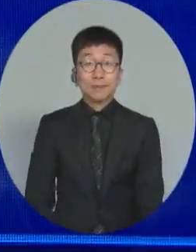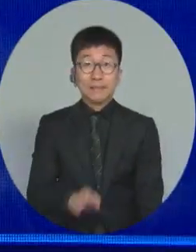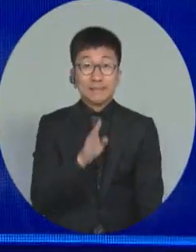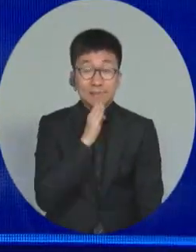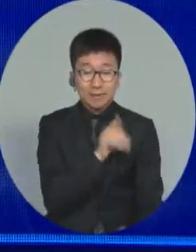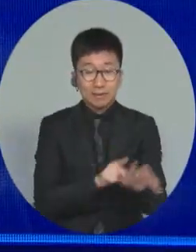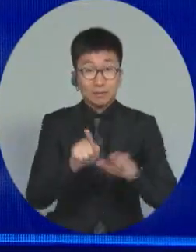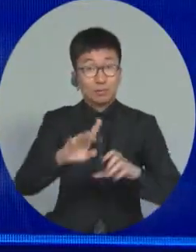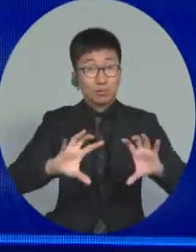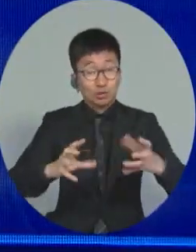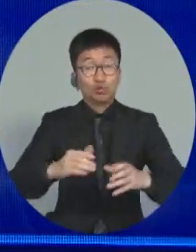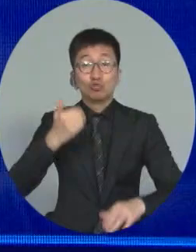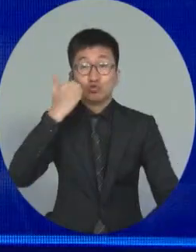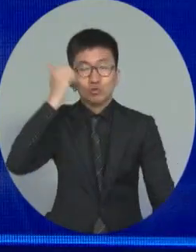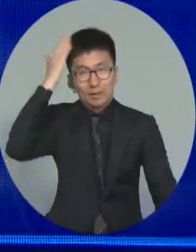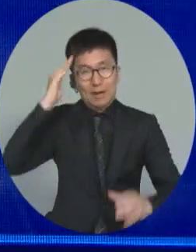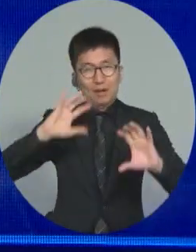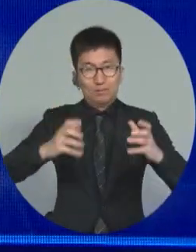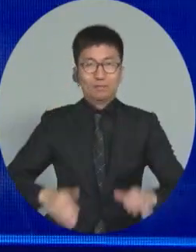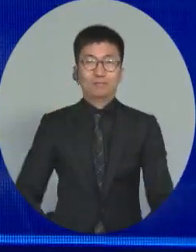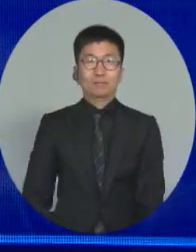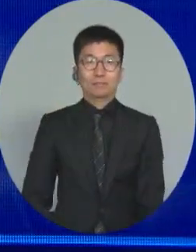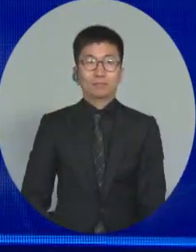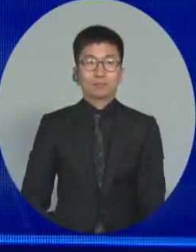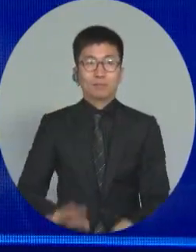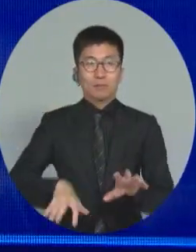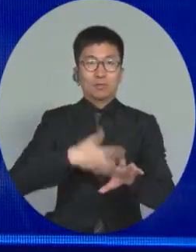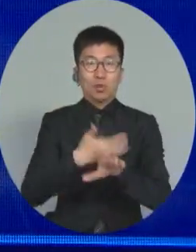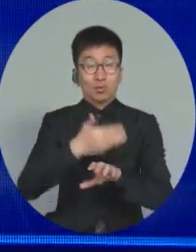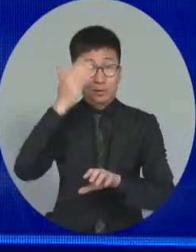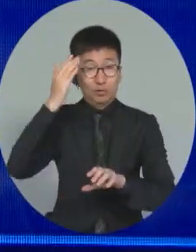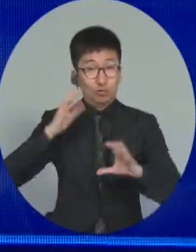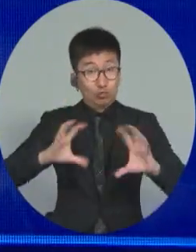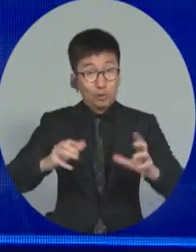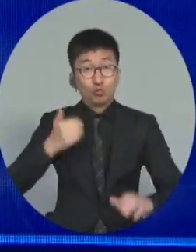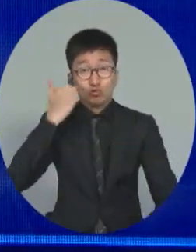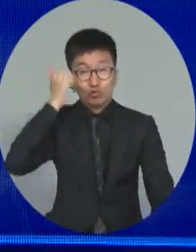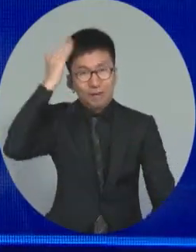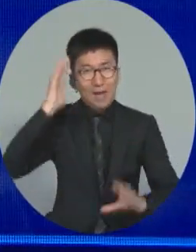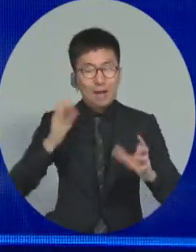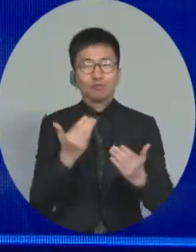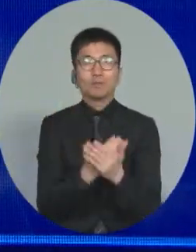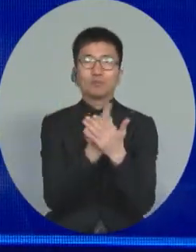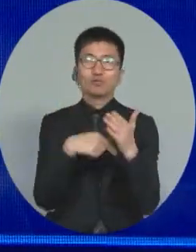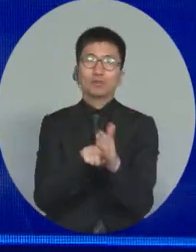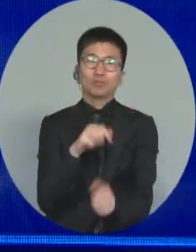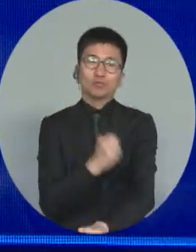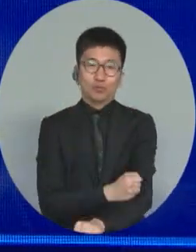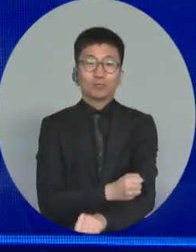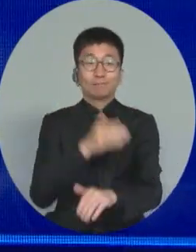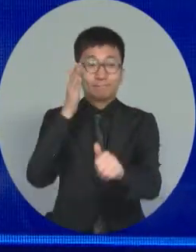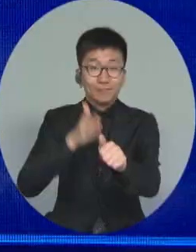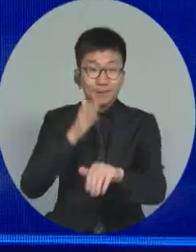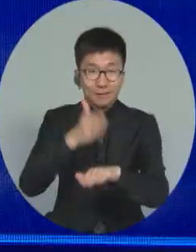선진국 대한민국 과 대한민국으로 나갈 때입니다